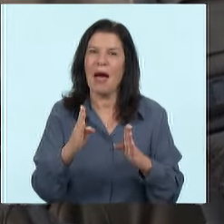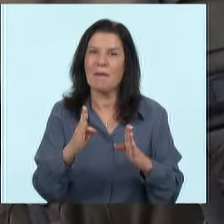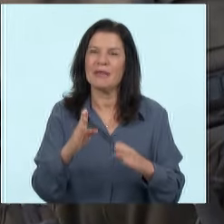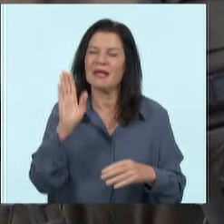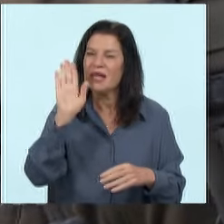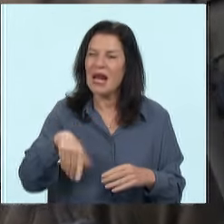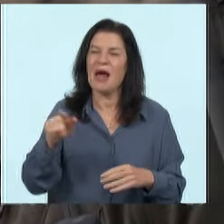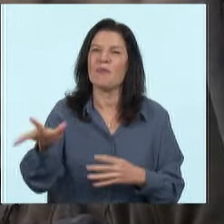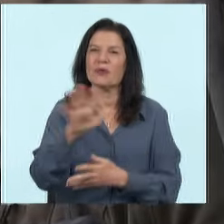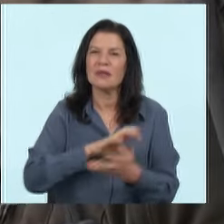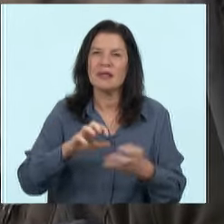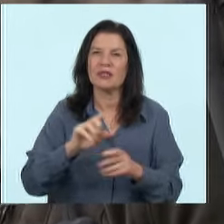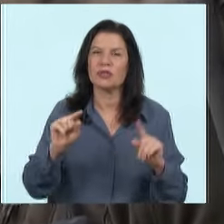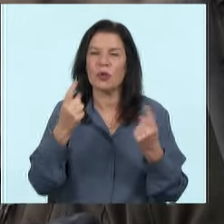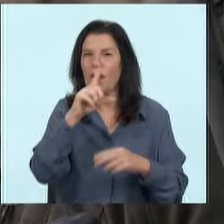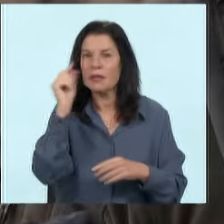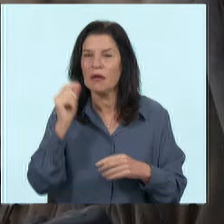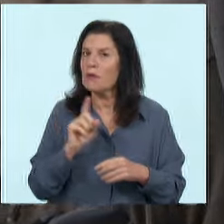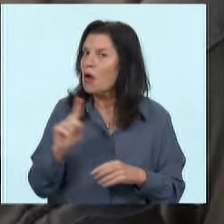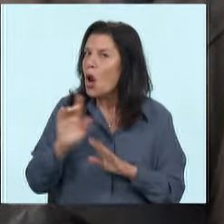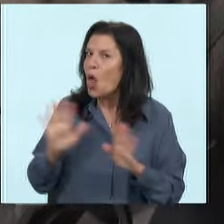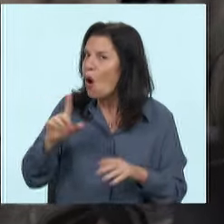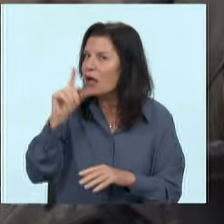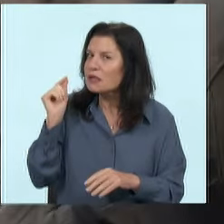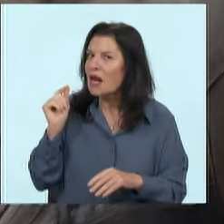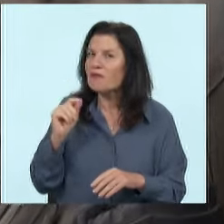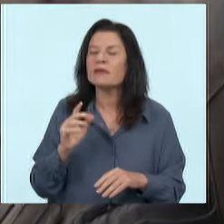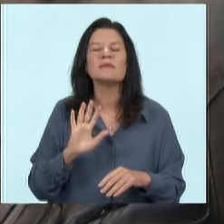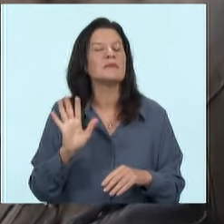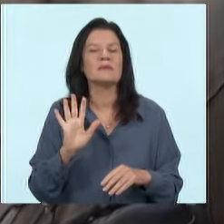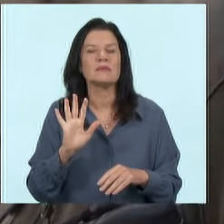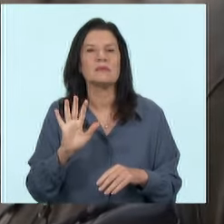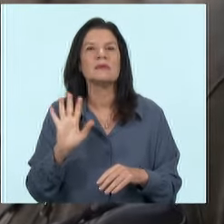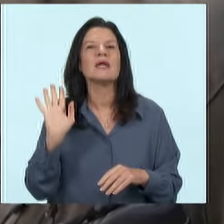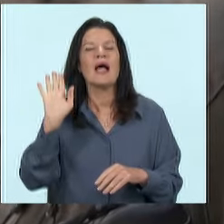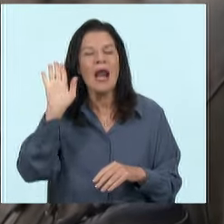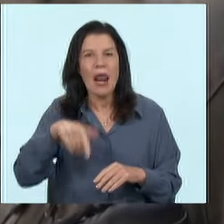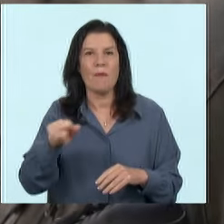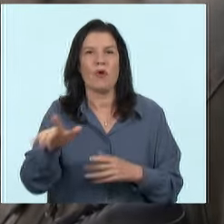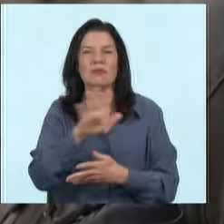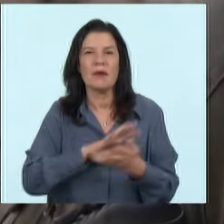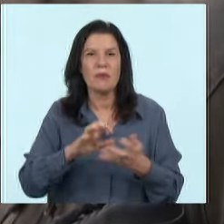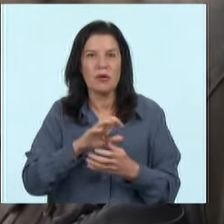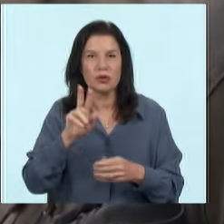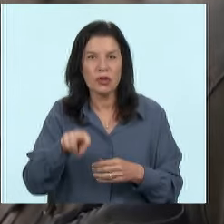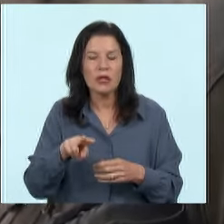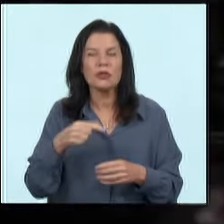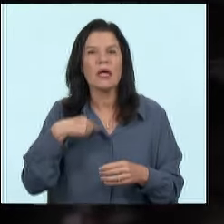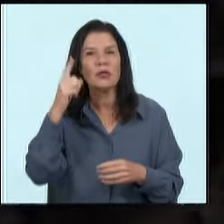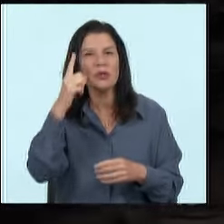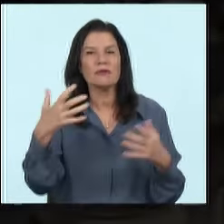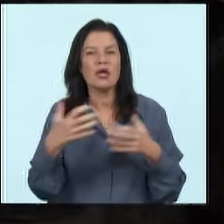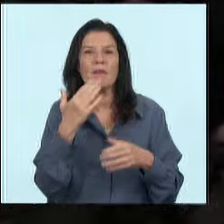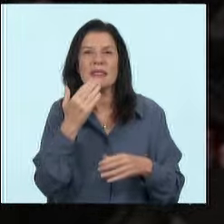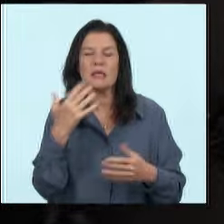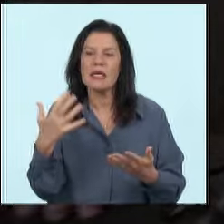שהוא רחוק לא יודע. ממני... אגב, לא רק בתל אביב, יש עוד... רחוק ממני מרחק שנותו, גם בתוך הכאוס הזה, אני חושב שהעם ישראל הצליח לצאת ממשברים הרבה הרבה